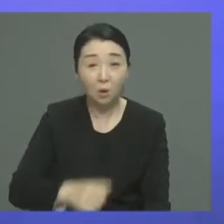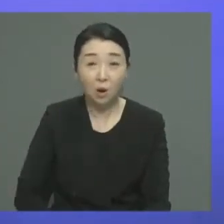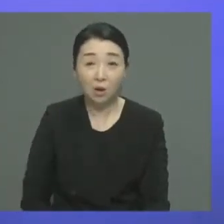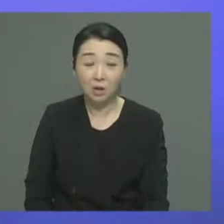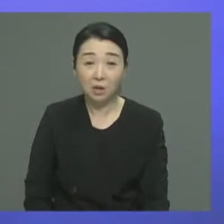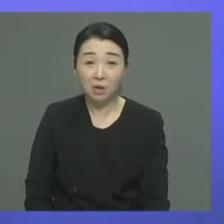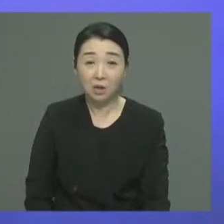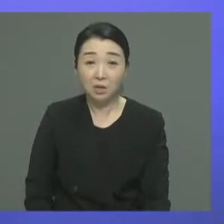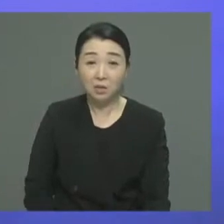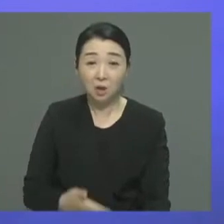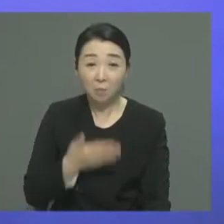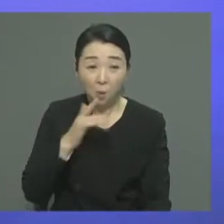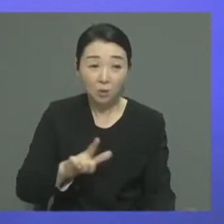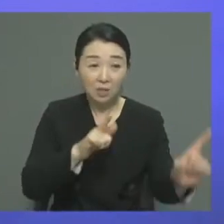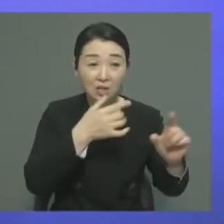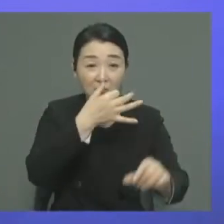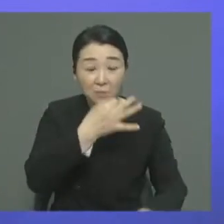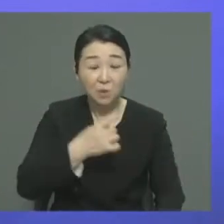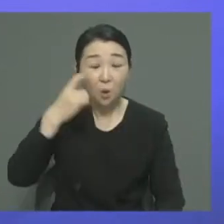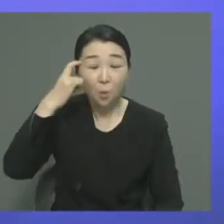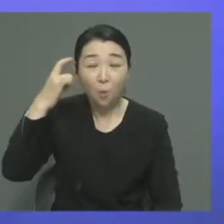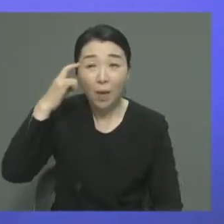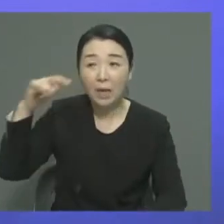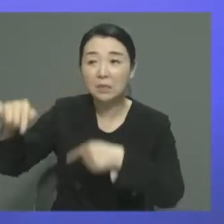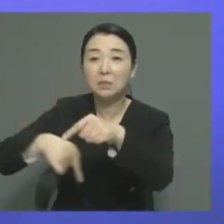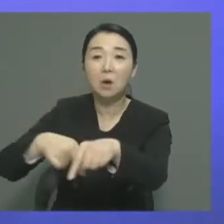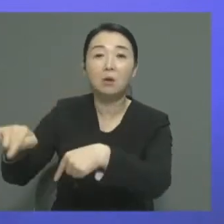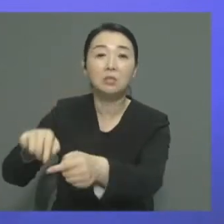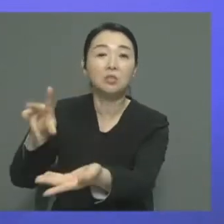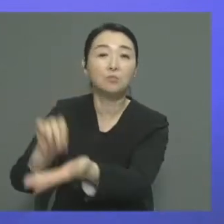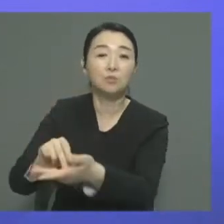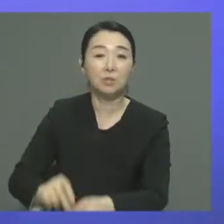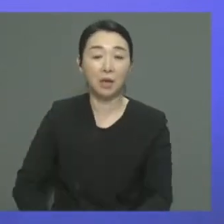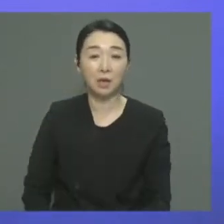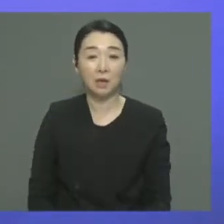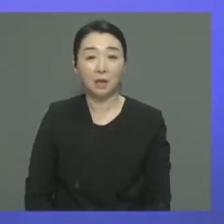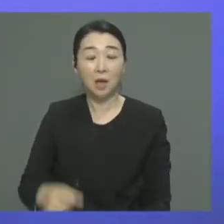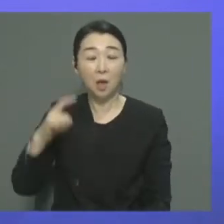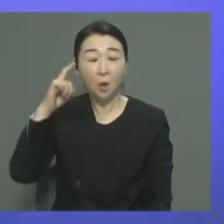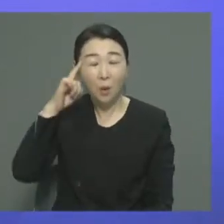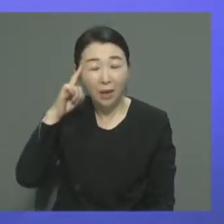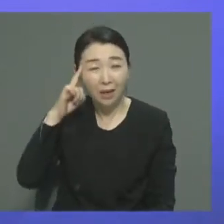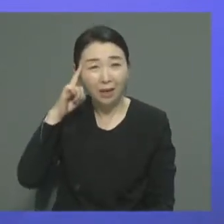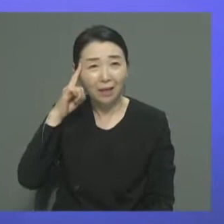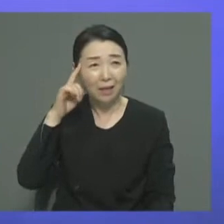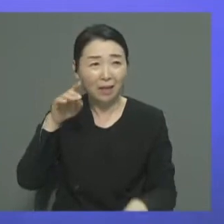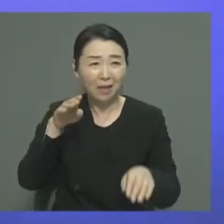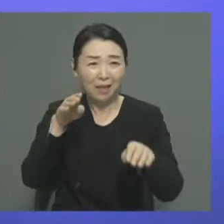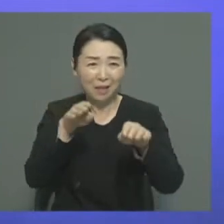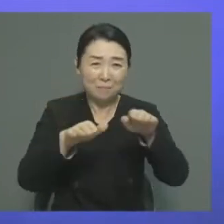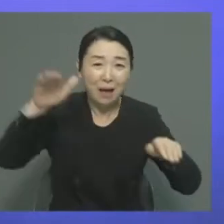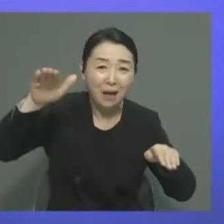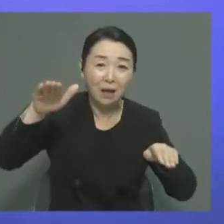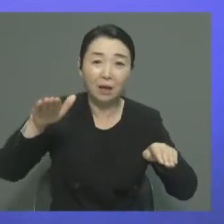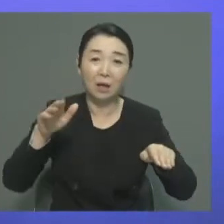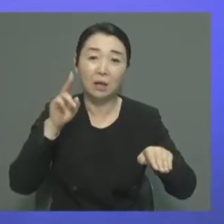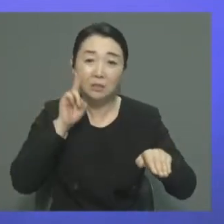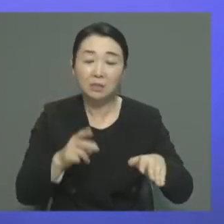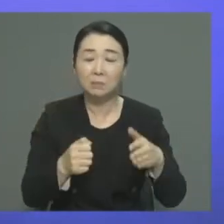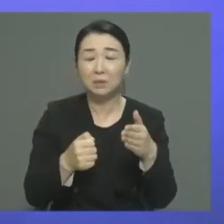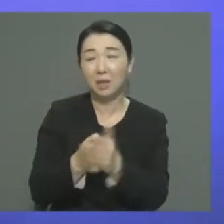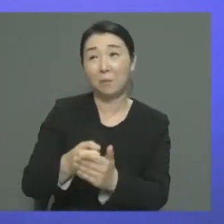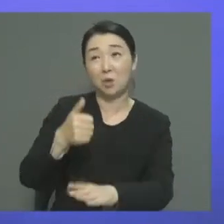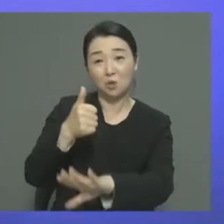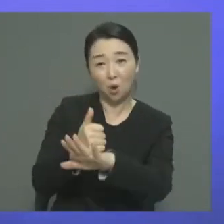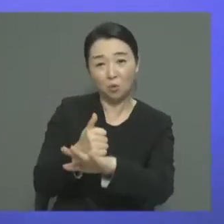정치의 위기 입니다 위기의 근본 원인은 양극화와 불평등 이라는 사실을 누구나 합니다 그런데 정부의